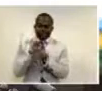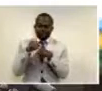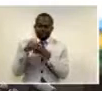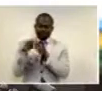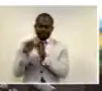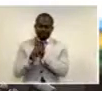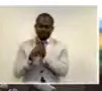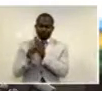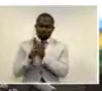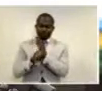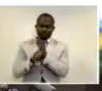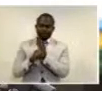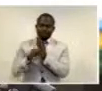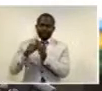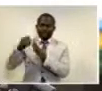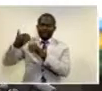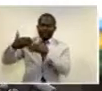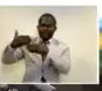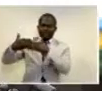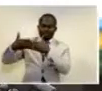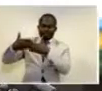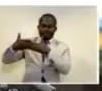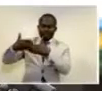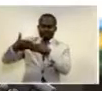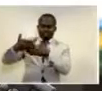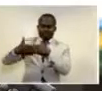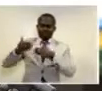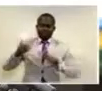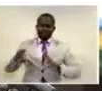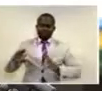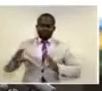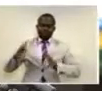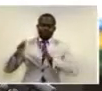mirenge irebana yegereye ibirunga